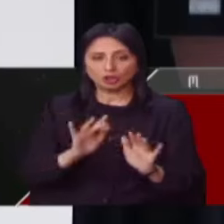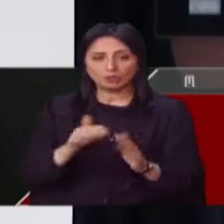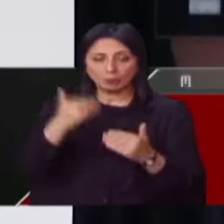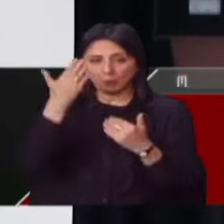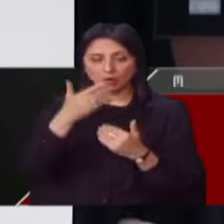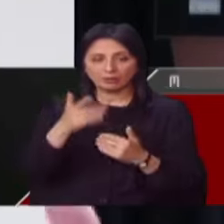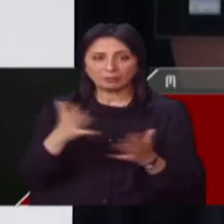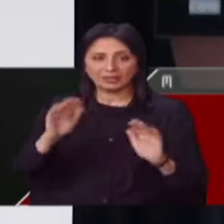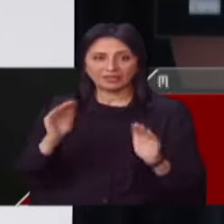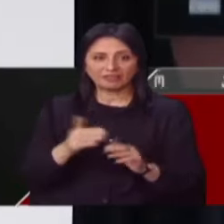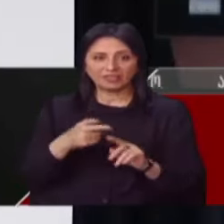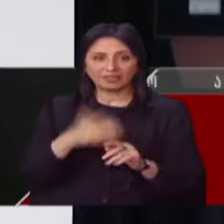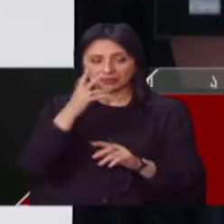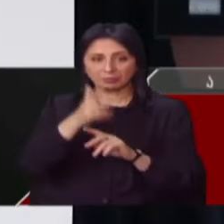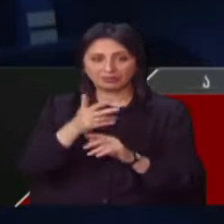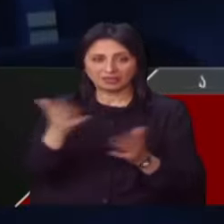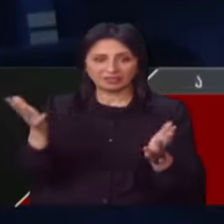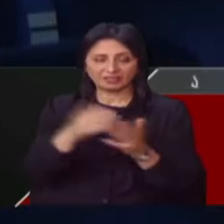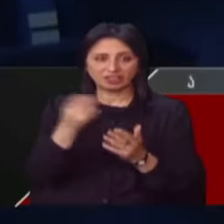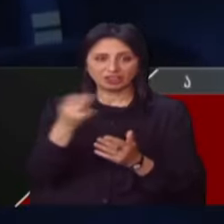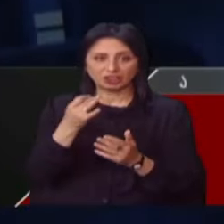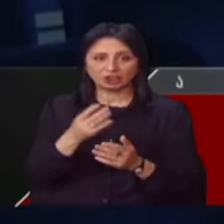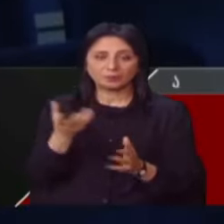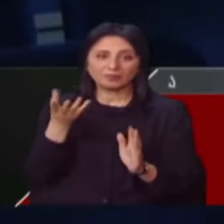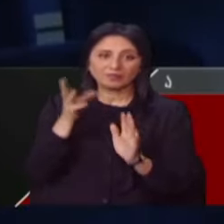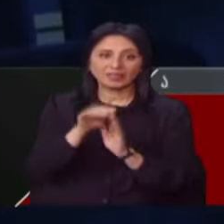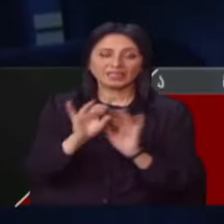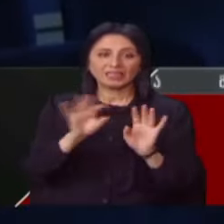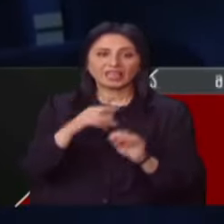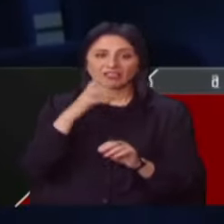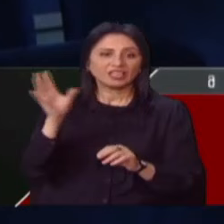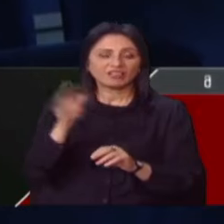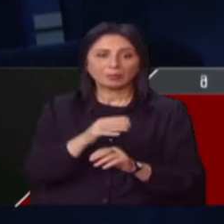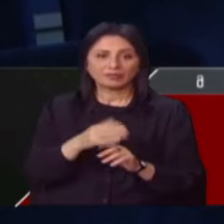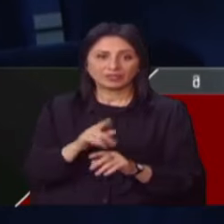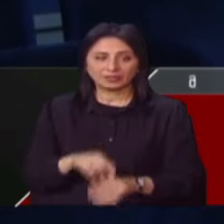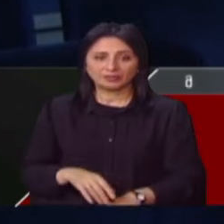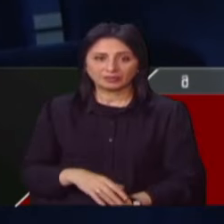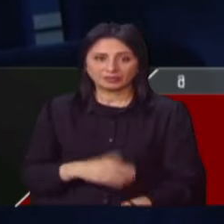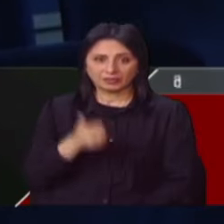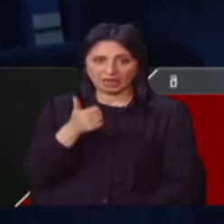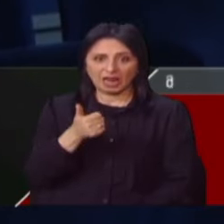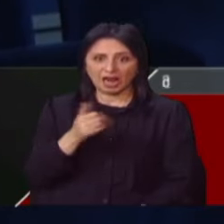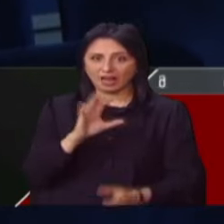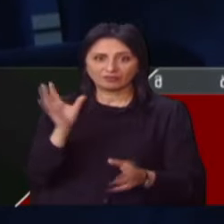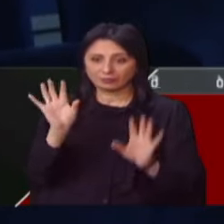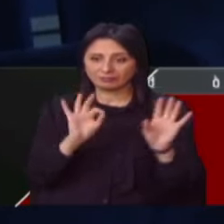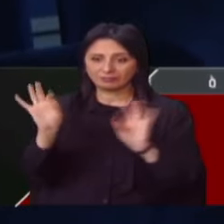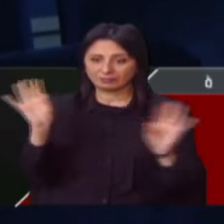პორტრეტს მეტნაკლებად ეს ფილმი წარმოაჩენს. ფილმში ყველაფერი ნათქვამია, იმიტომ რომ დიმიტრი კარგად შეკრეს